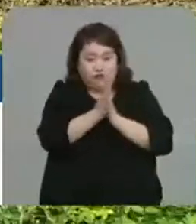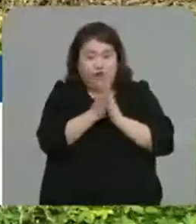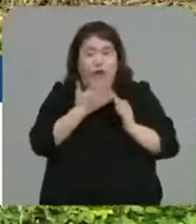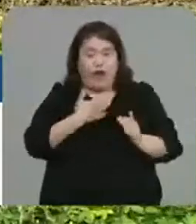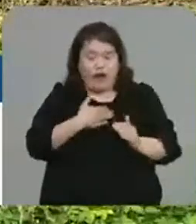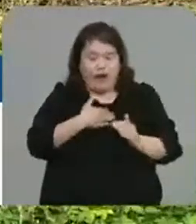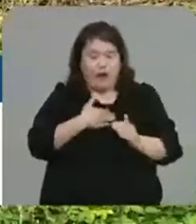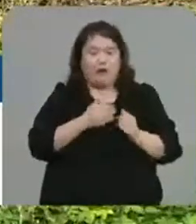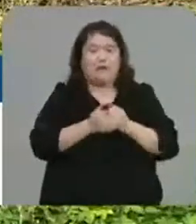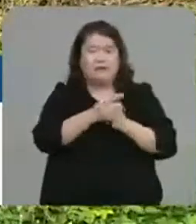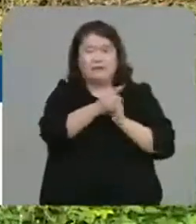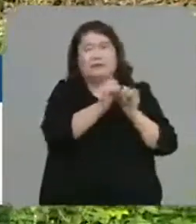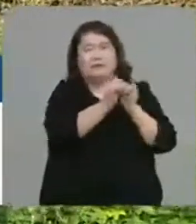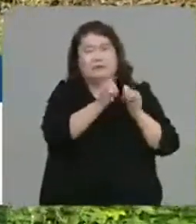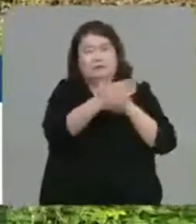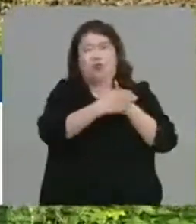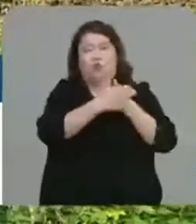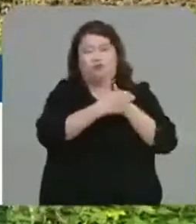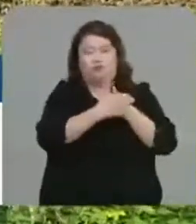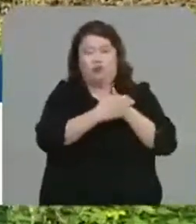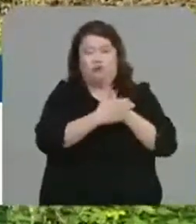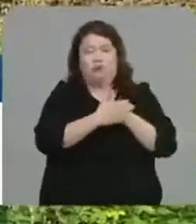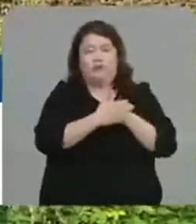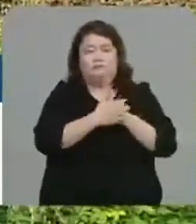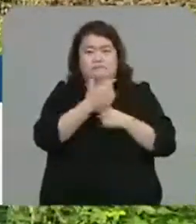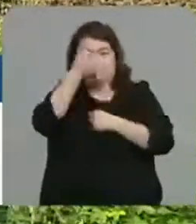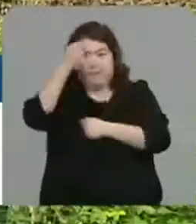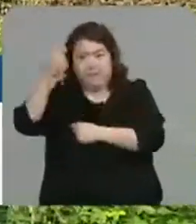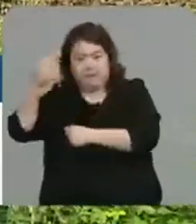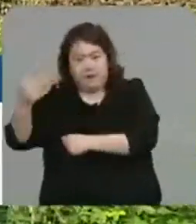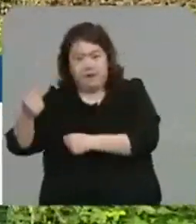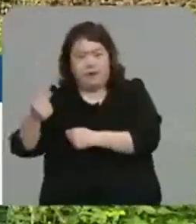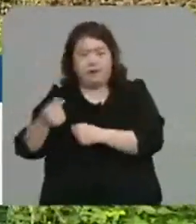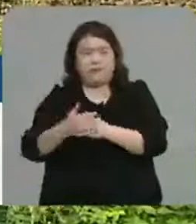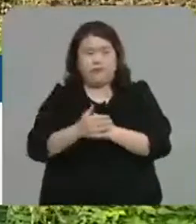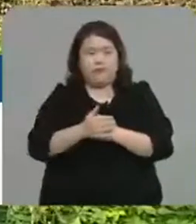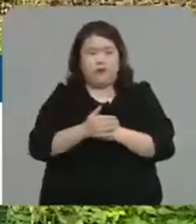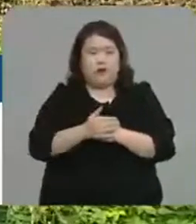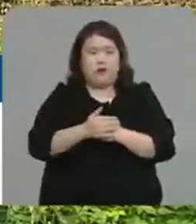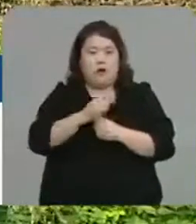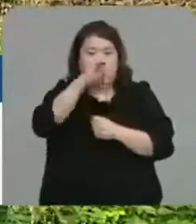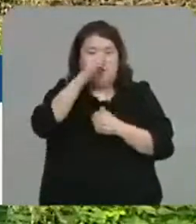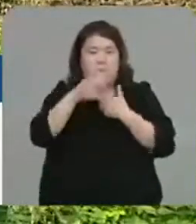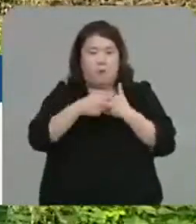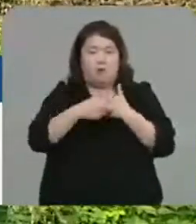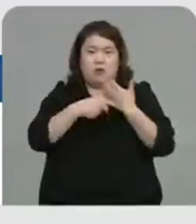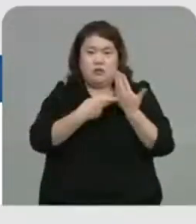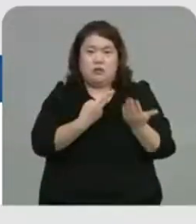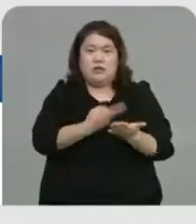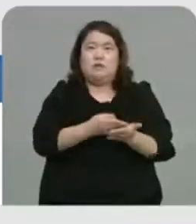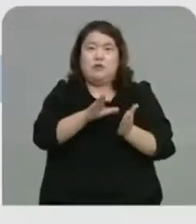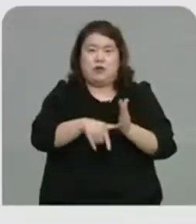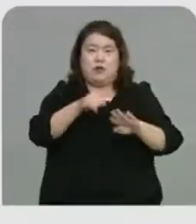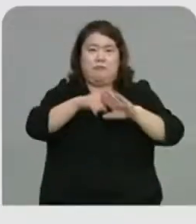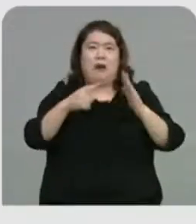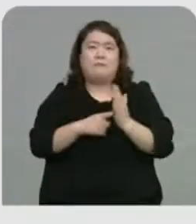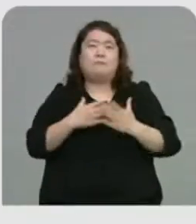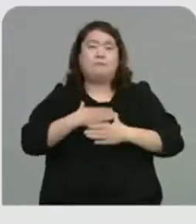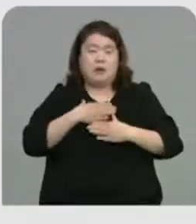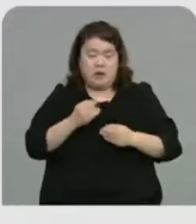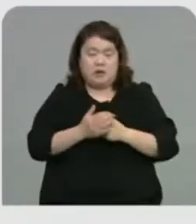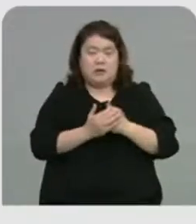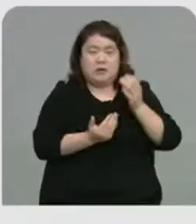그렇게 딱 그 보니 착착 해주시니까 저는 얼마나 병원에 있으면서 마음 편 했겠어요 사고나